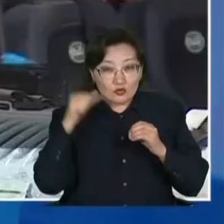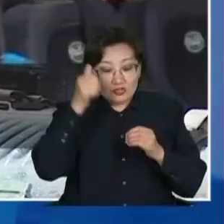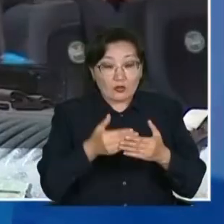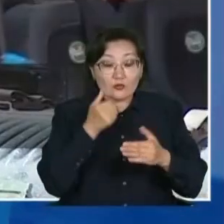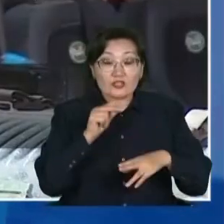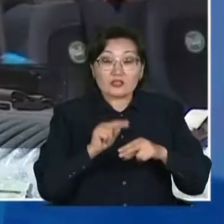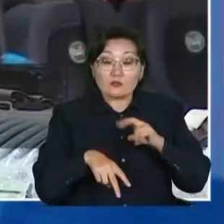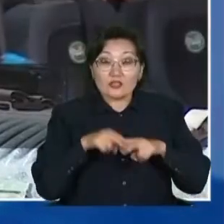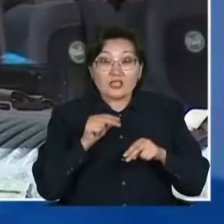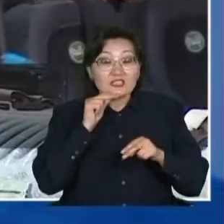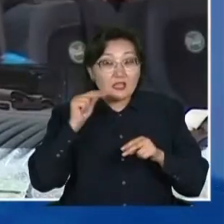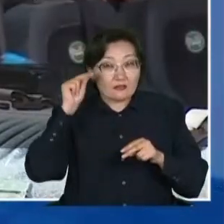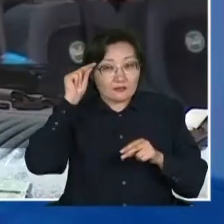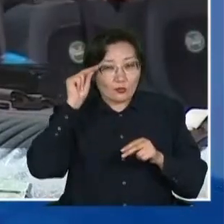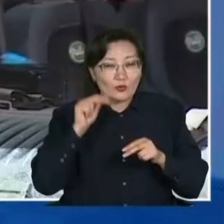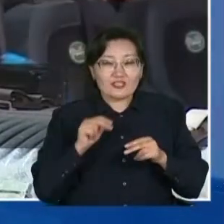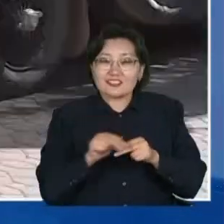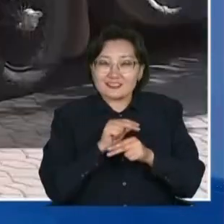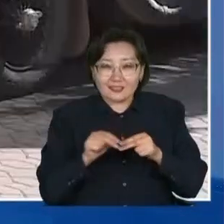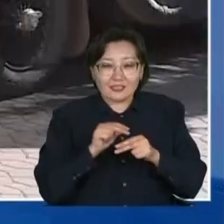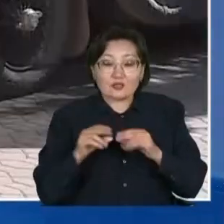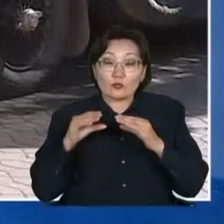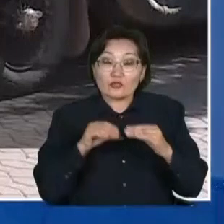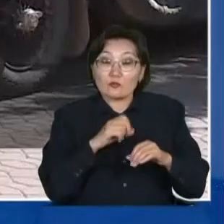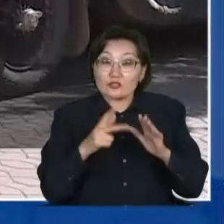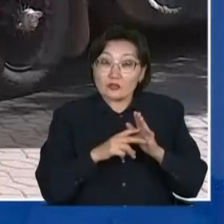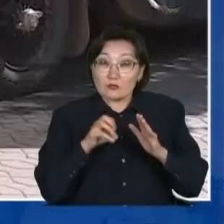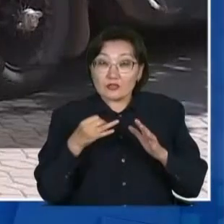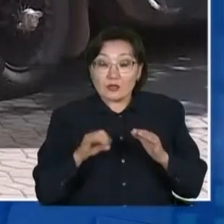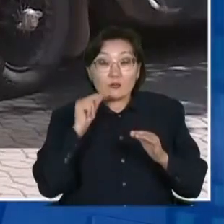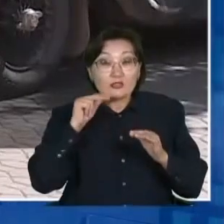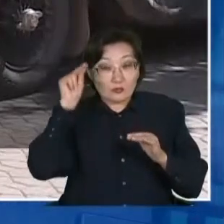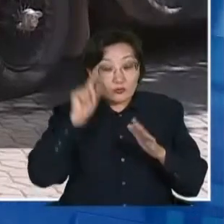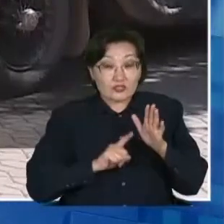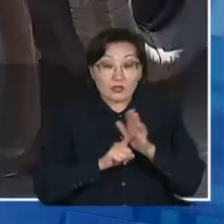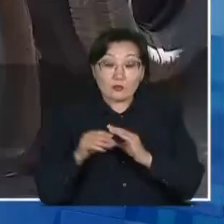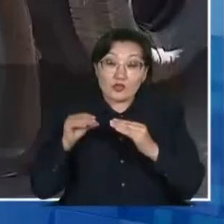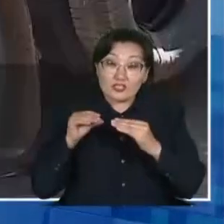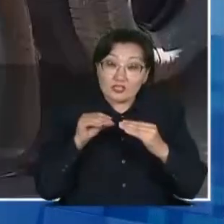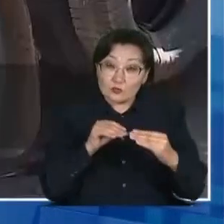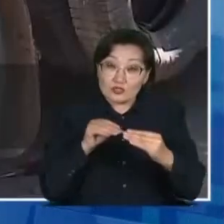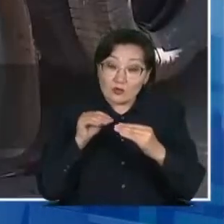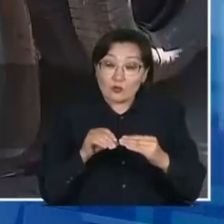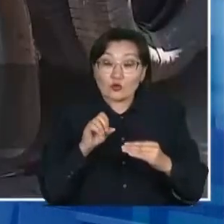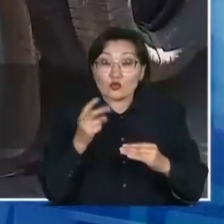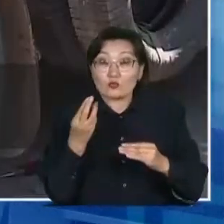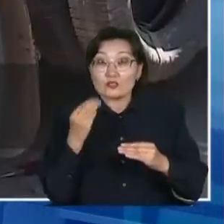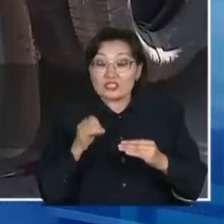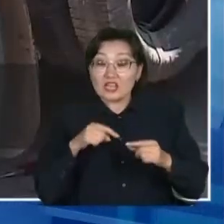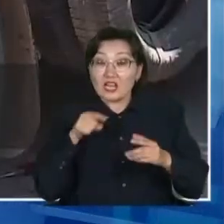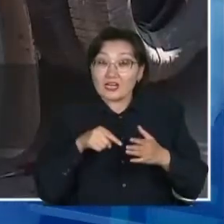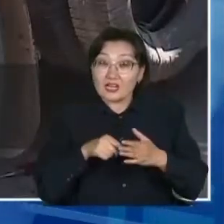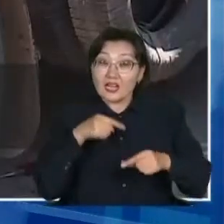жасалған Американ Ла Франс екен. Айта кетейік, 18 мамырда Бейжіңнен бастау алған автокөліктер шеруі Үрімші арқылы Алматыға